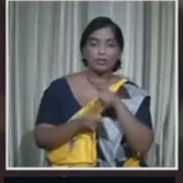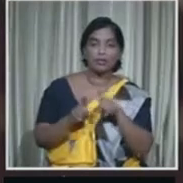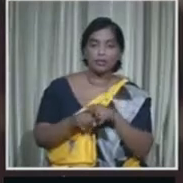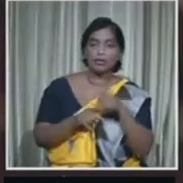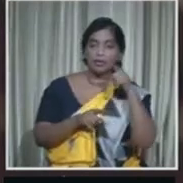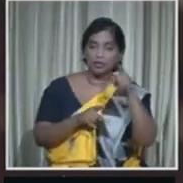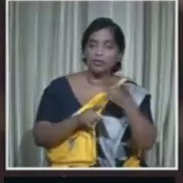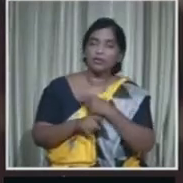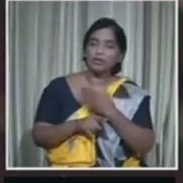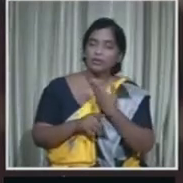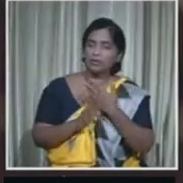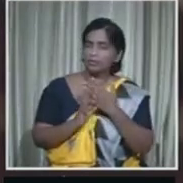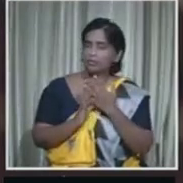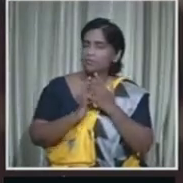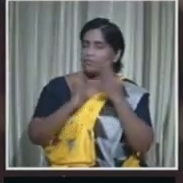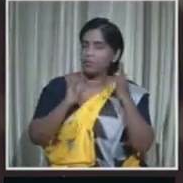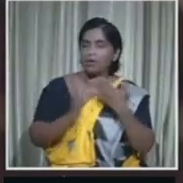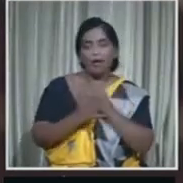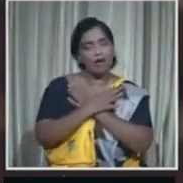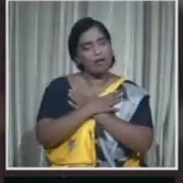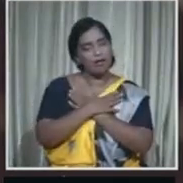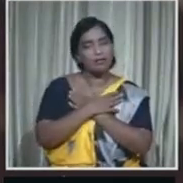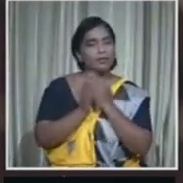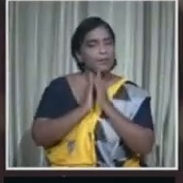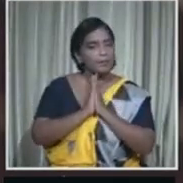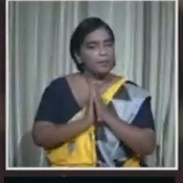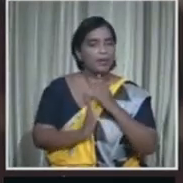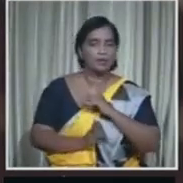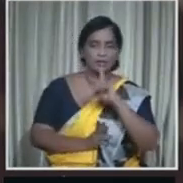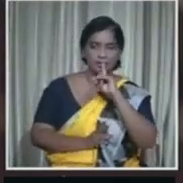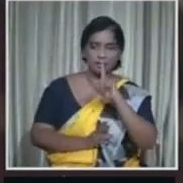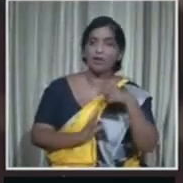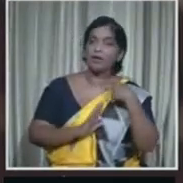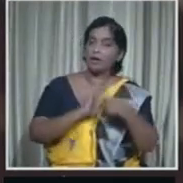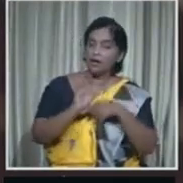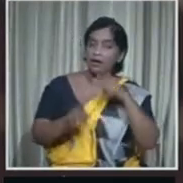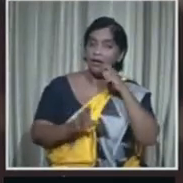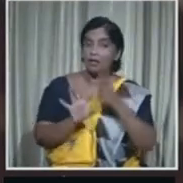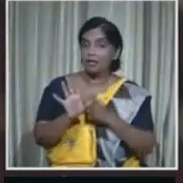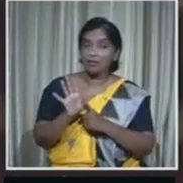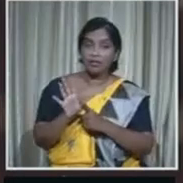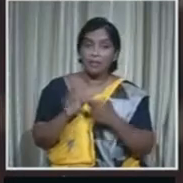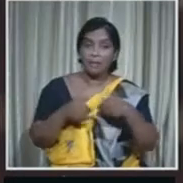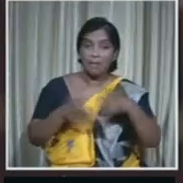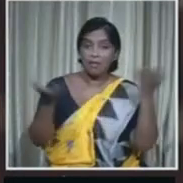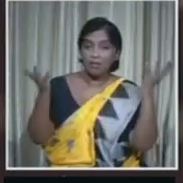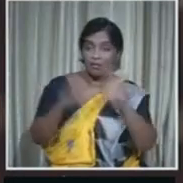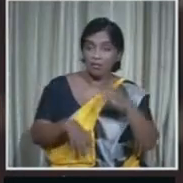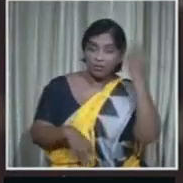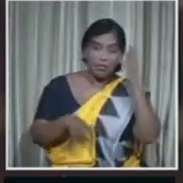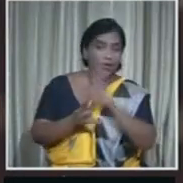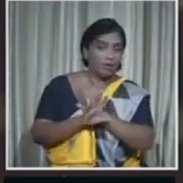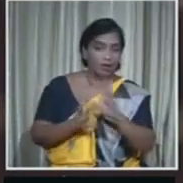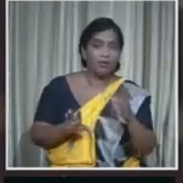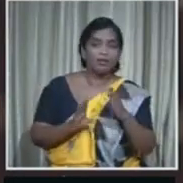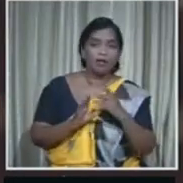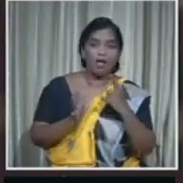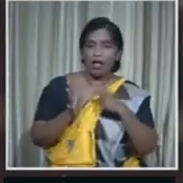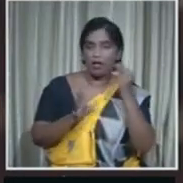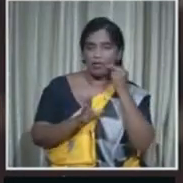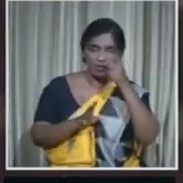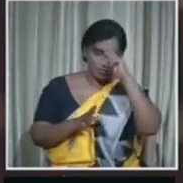අපි ඉතාමත් ආදරෙන් වැඳලා කියනවා මේ රටේ තරුණයෝ ටික පාට දාලා මරන්න හදන්න එපා අනුරගේ කුමාරදිසානගේ